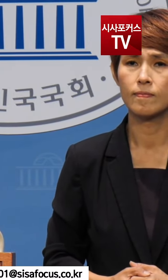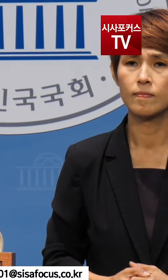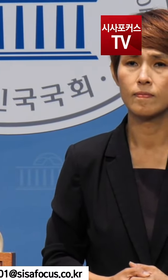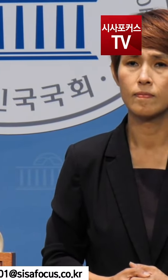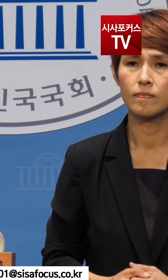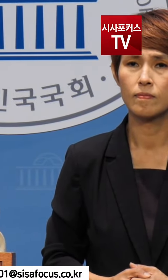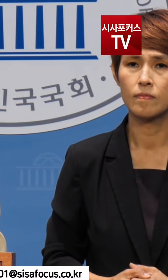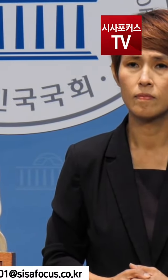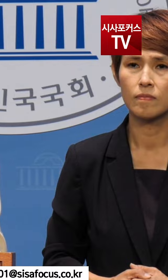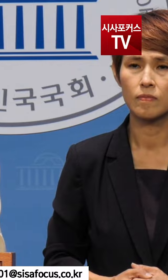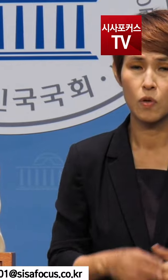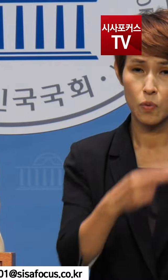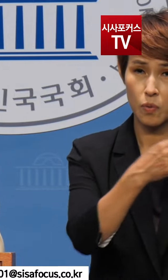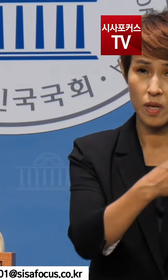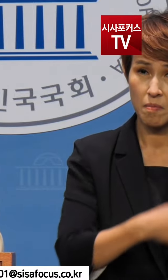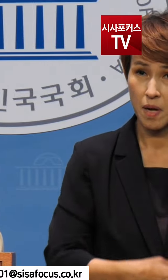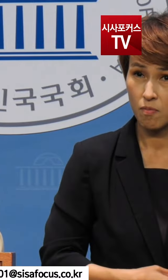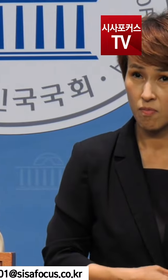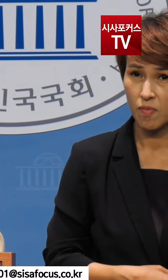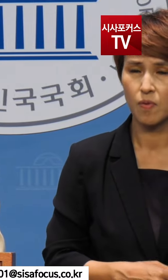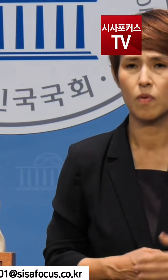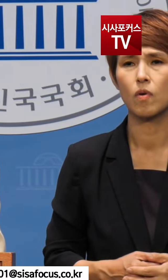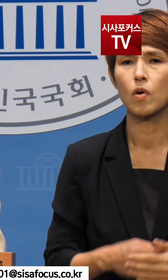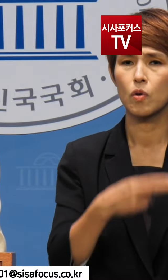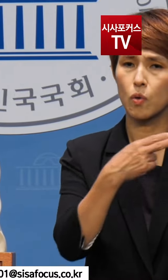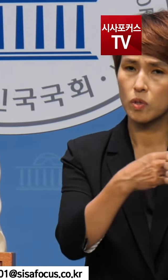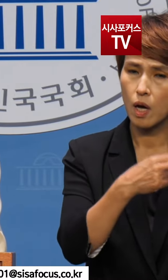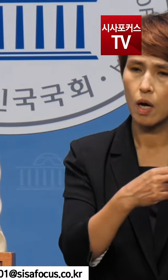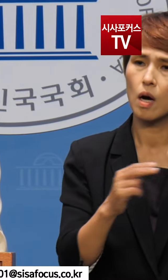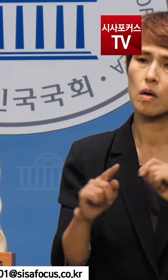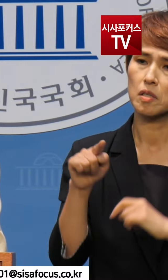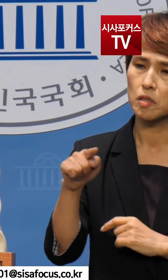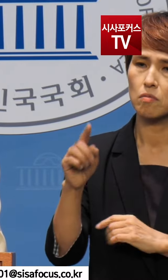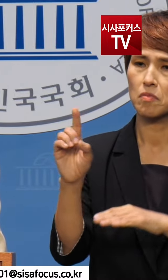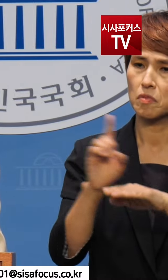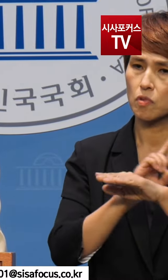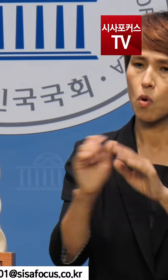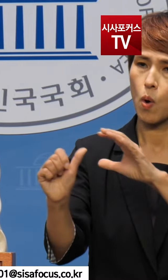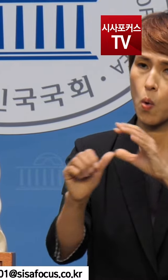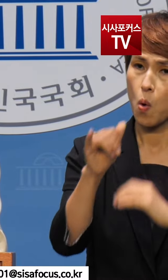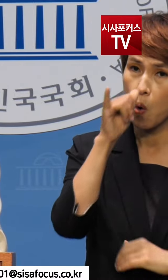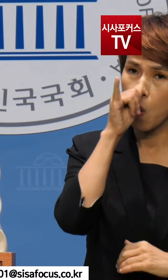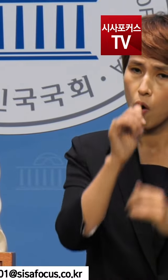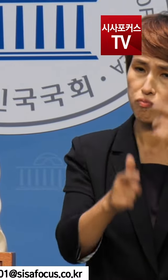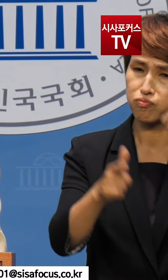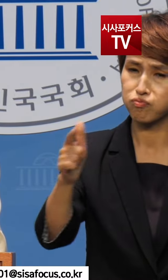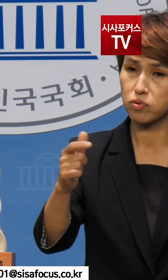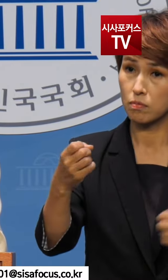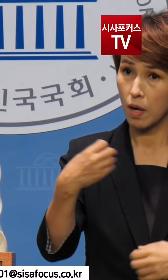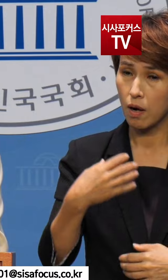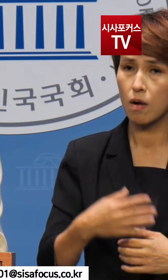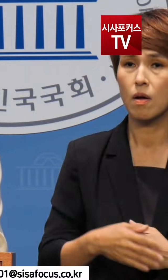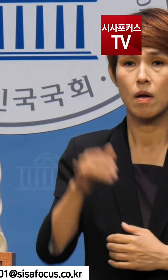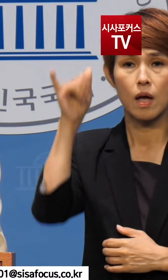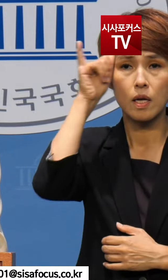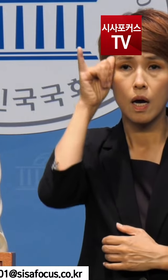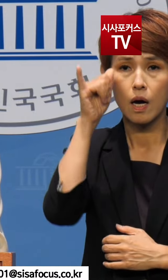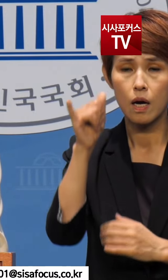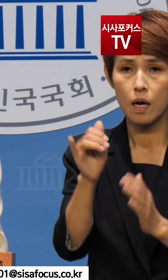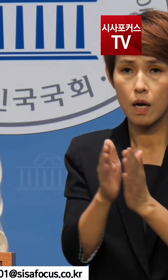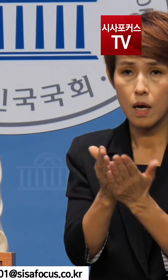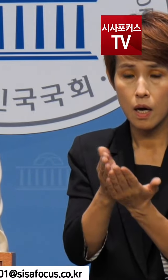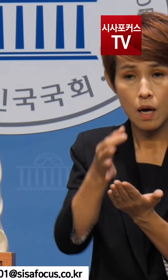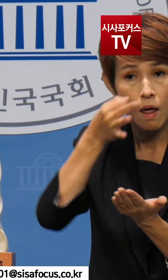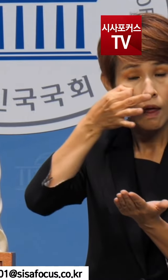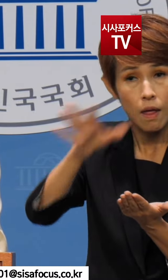이에 대해서 현장 교사들이 말하기를 교사의 활용 방법이 매우 다양하다고 했는데 아직 AI 디지털 교과서 샘플도 본 적이